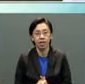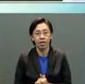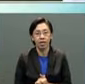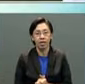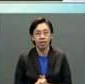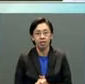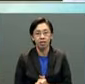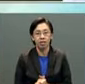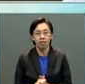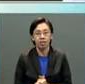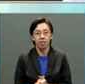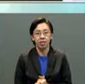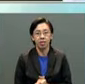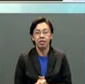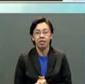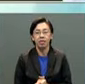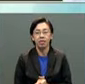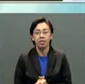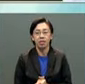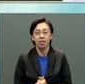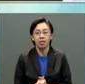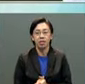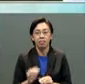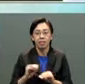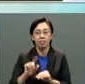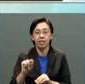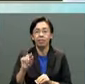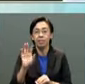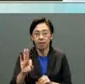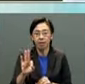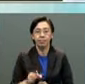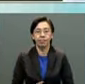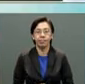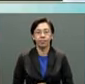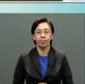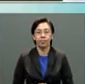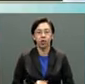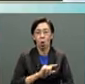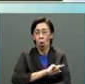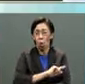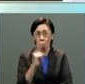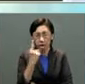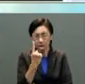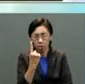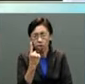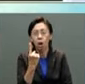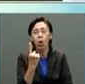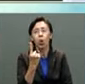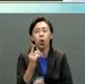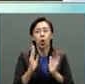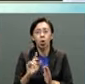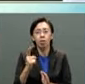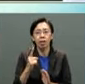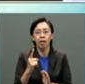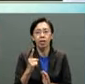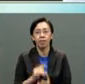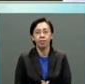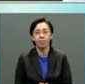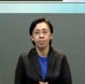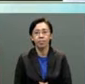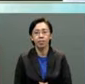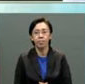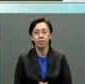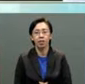งมาอยู่ที่ด้านซ้ายมือนะครับ29นะครับนั่นก็คือวันเดียวของเขาเจอเข้าไปรายใหม่เป็น2ประธานโท